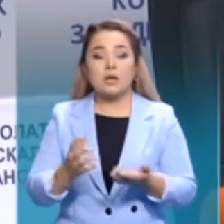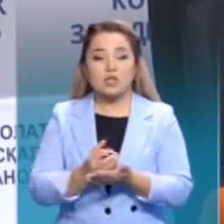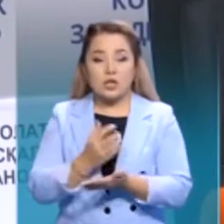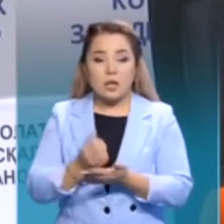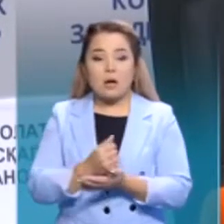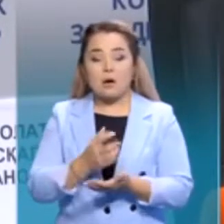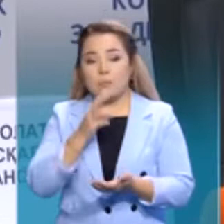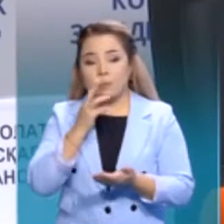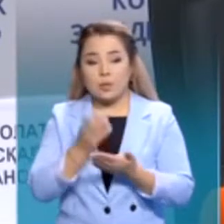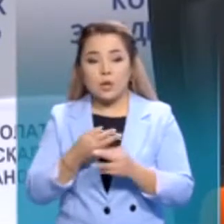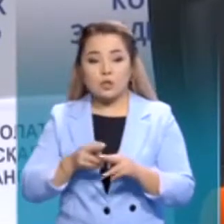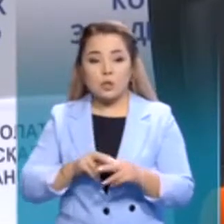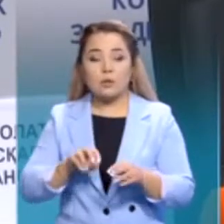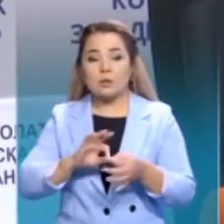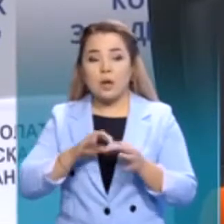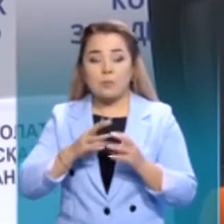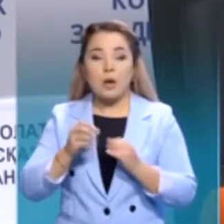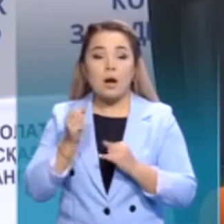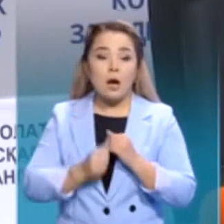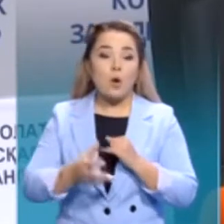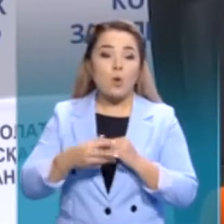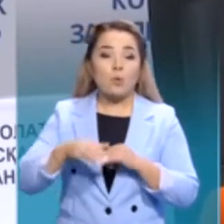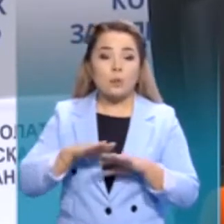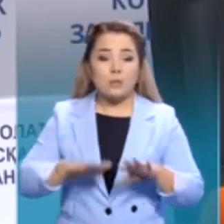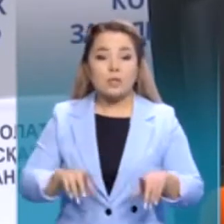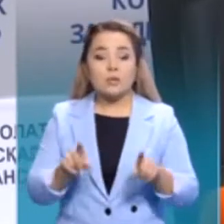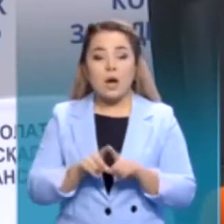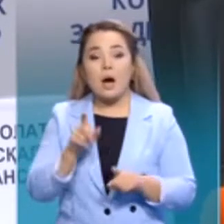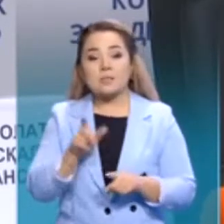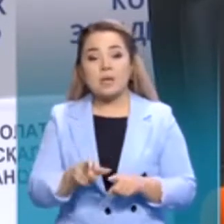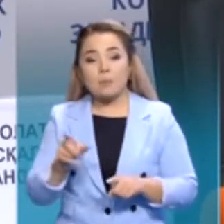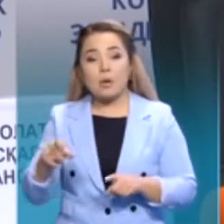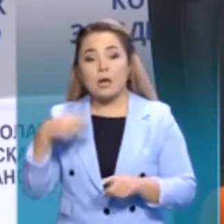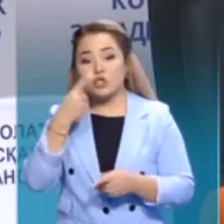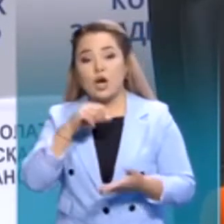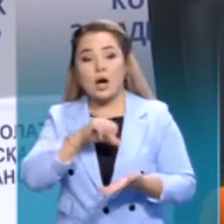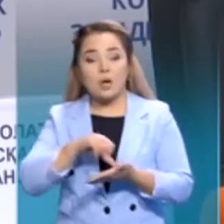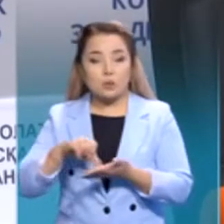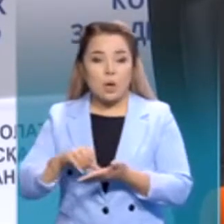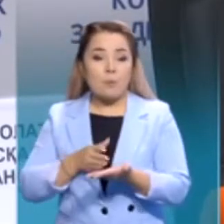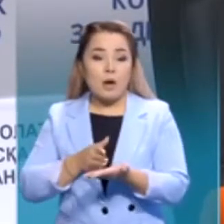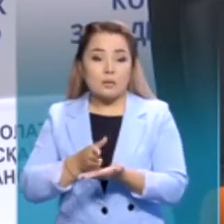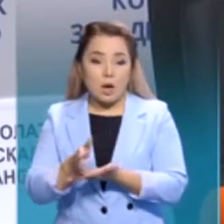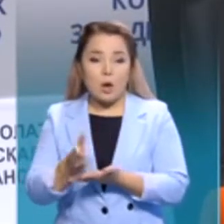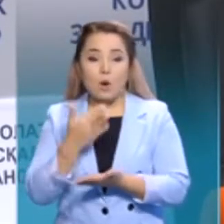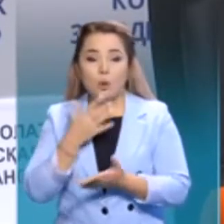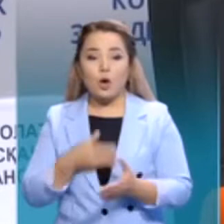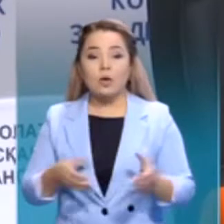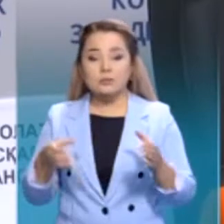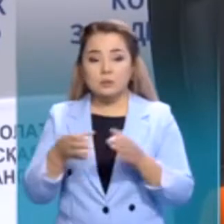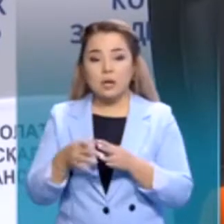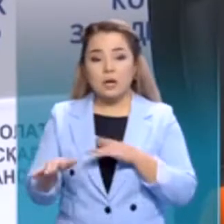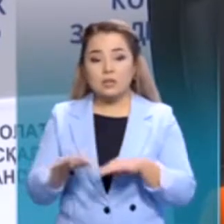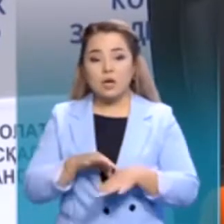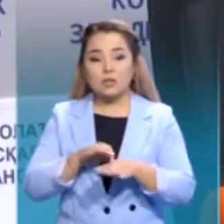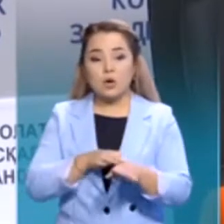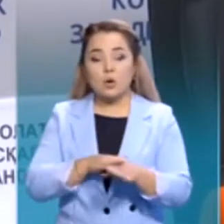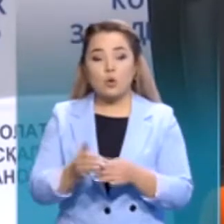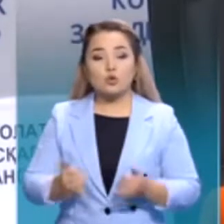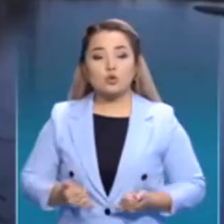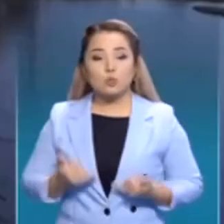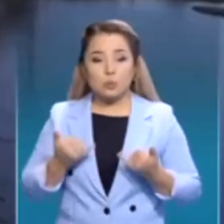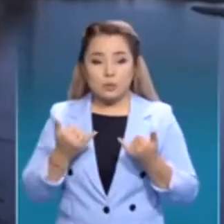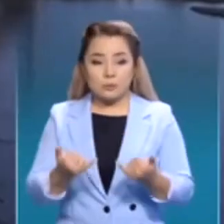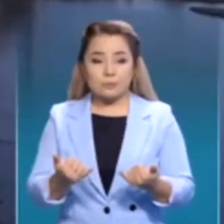мен табыстарына өңіріміздің әрбір азаматының жеке қатысуын көрсетуге бағытталған бұқаралық іс-шаралар өткізу ұсынылып